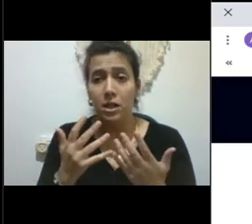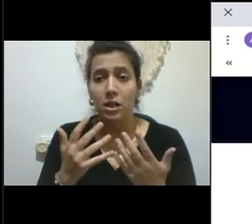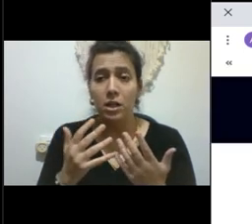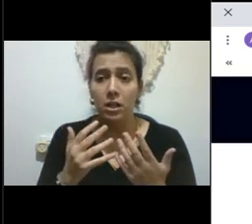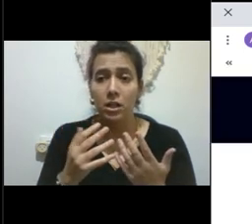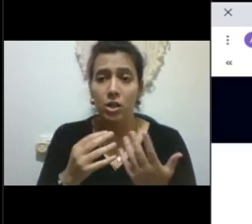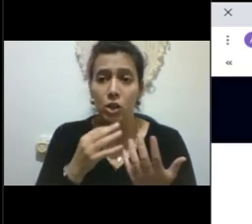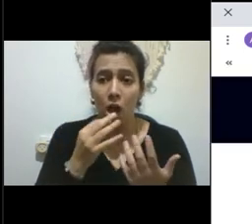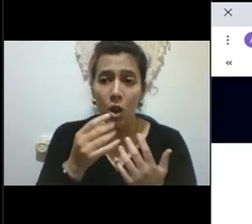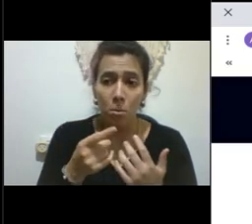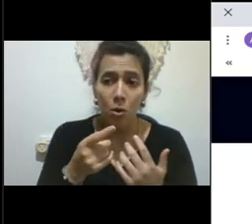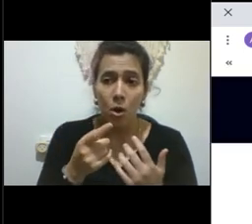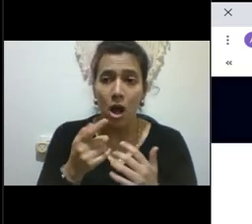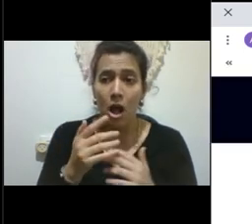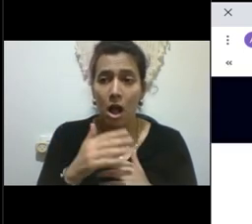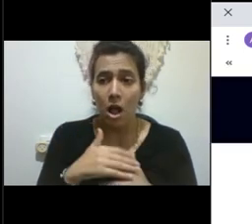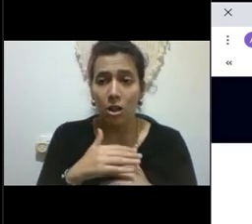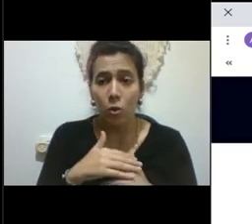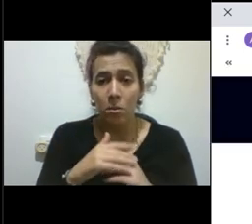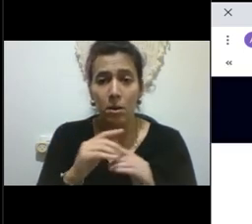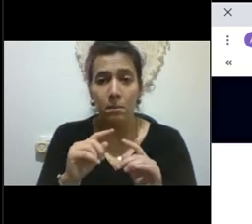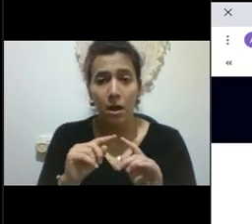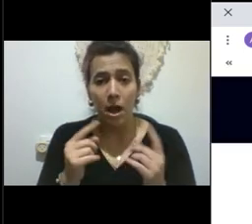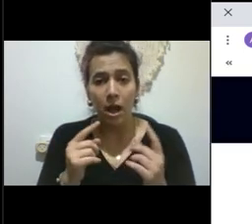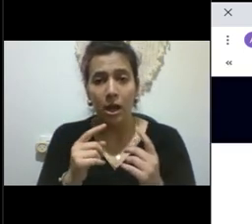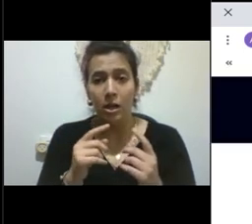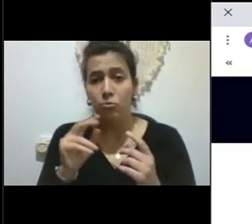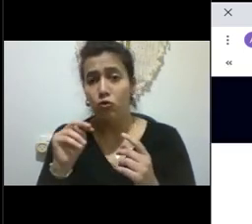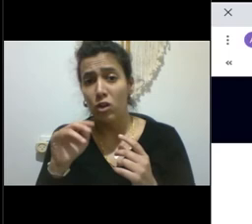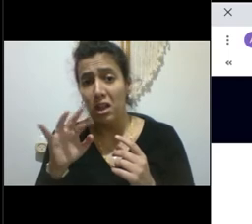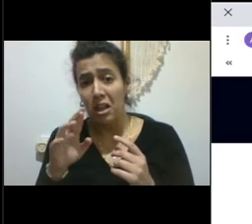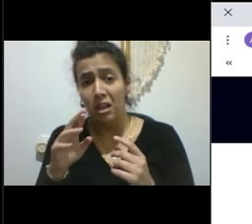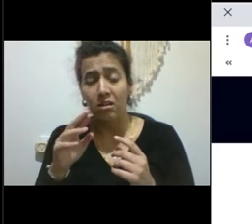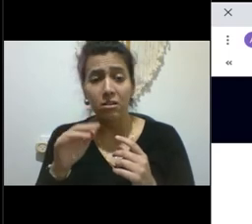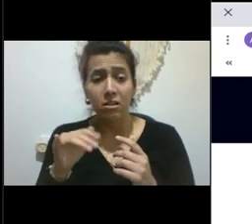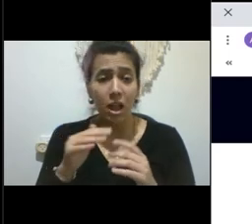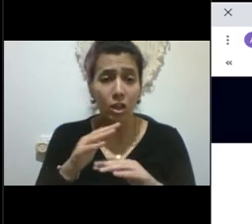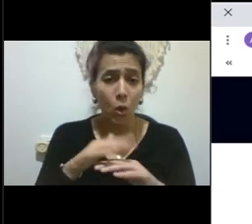אחרים, שאולי ניר כן נוגע או לא נוגע בהם, אז יש